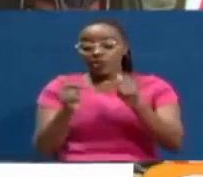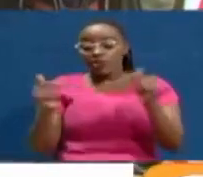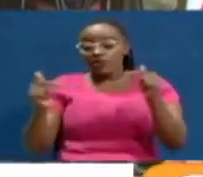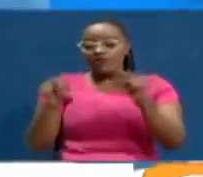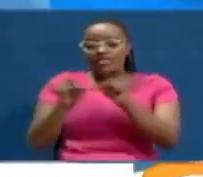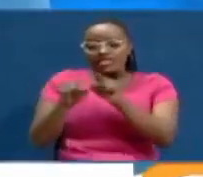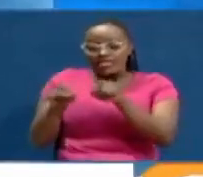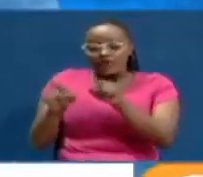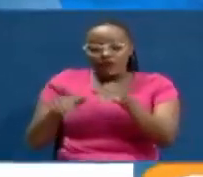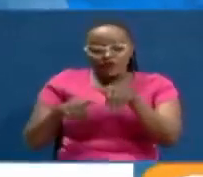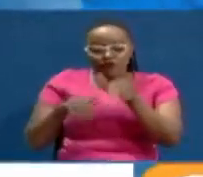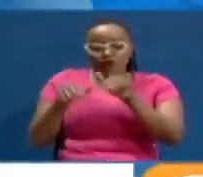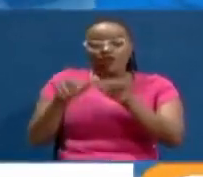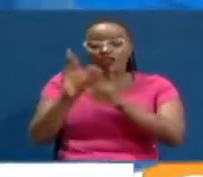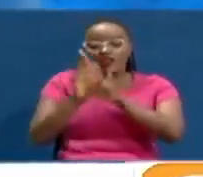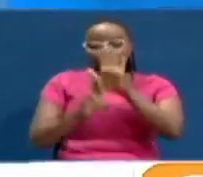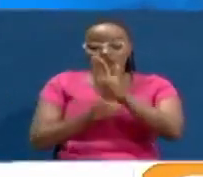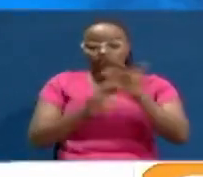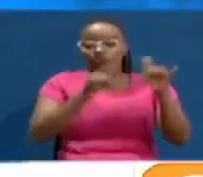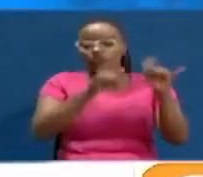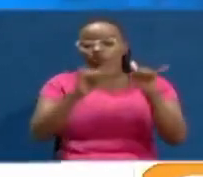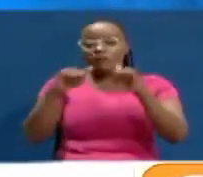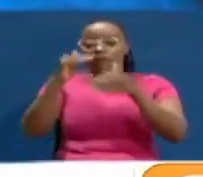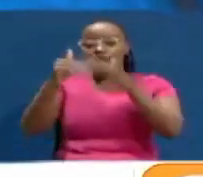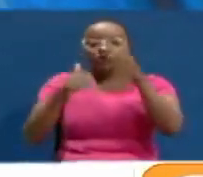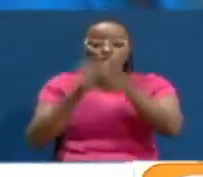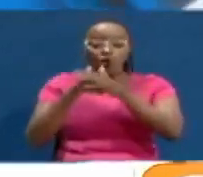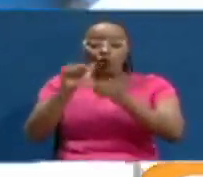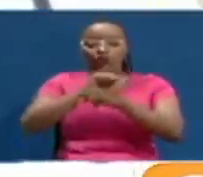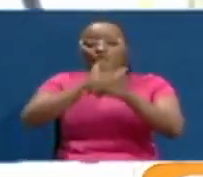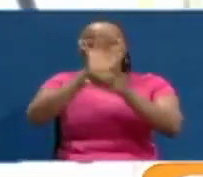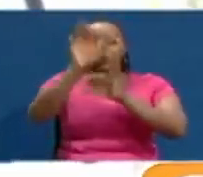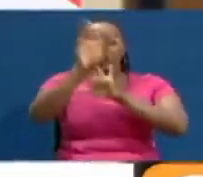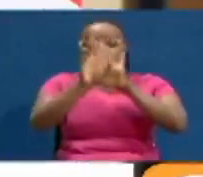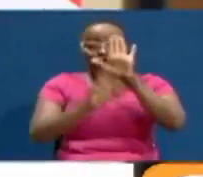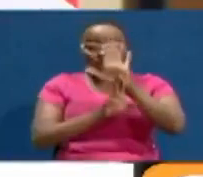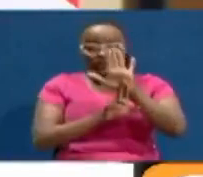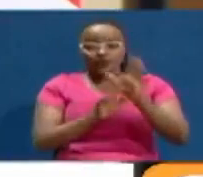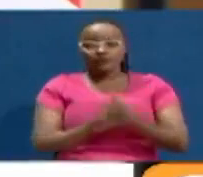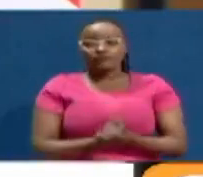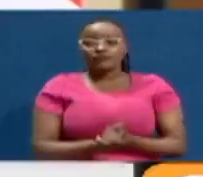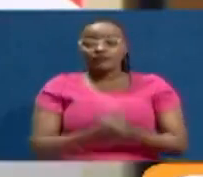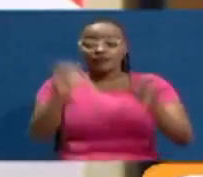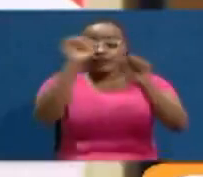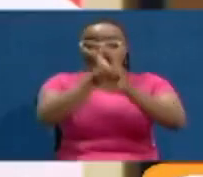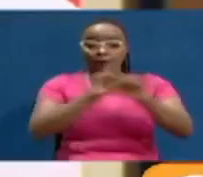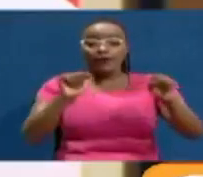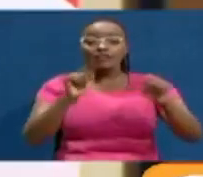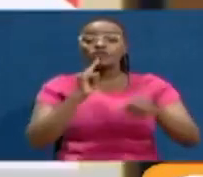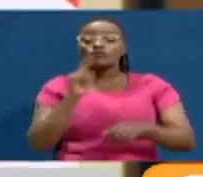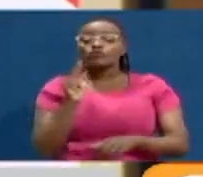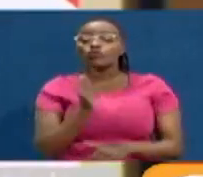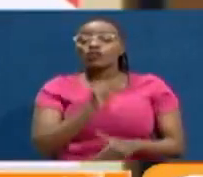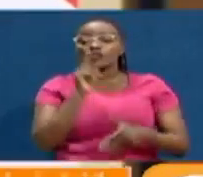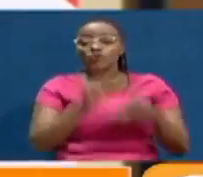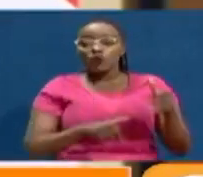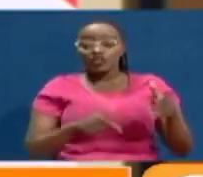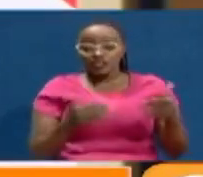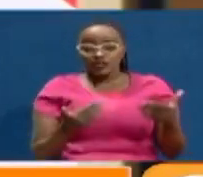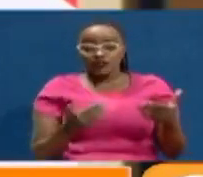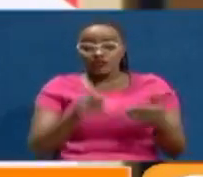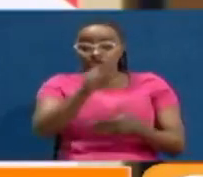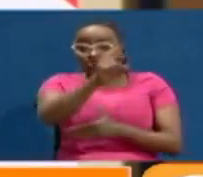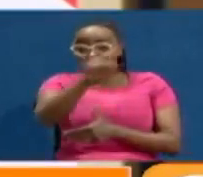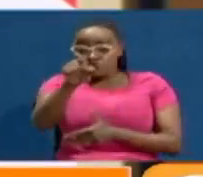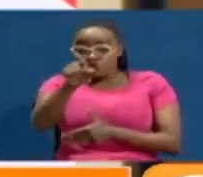ya kulegeza kamba katika kutekeleza kanuni za COVID-19. And the president ably told us that